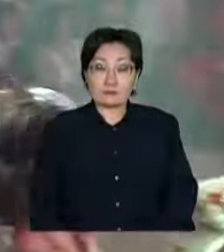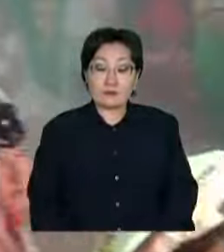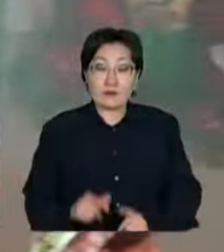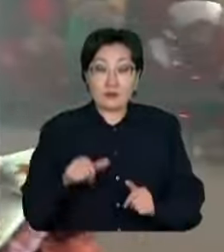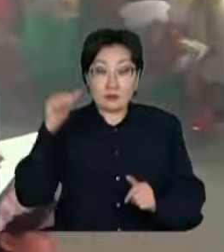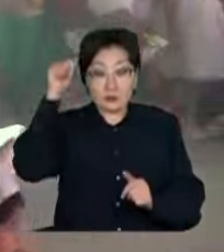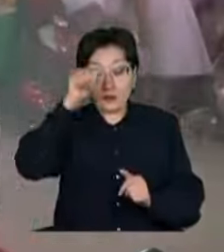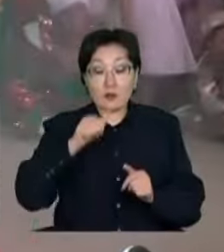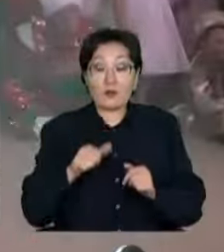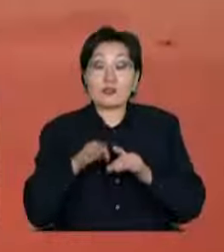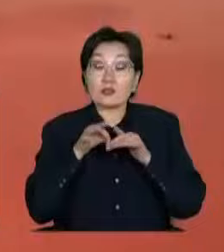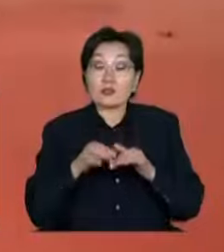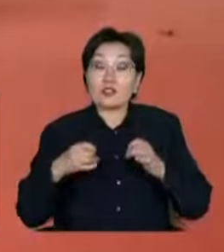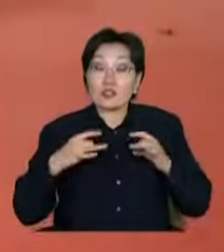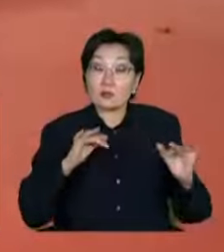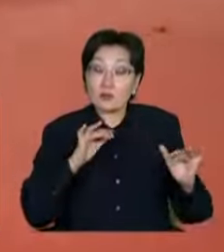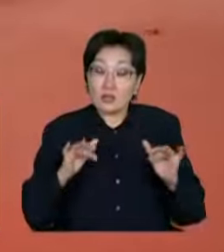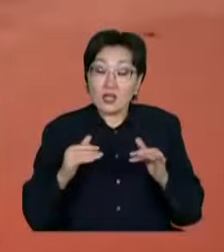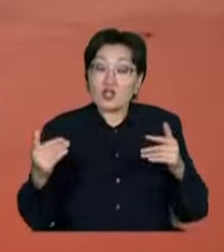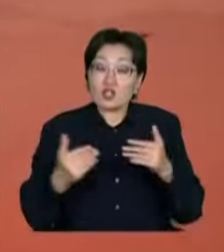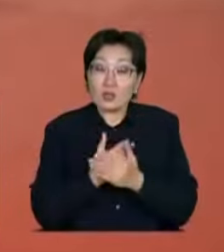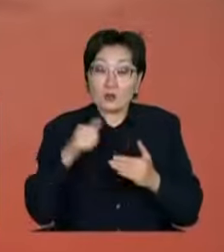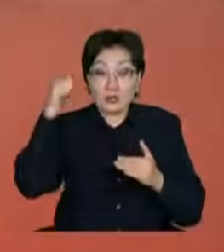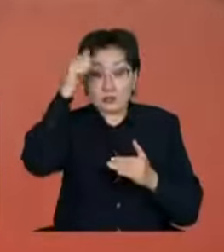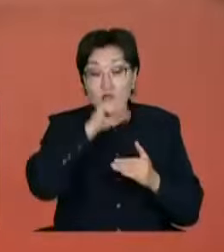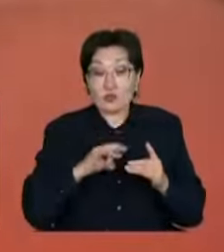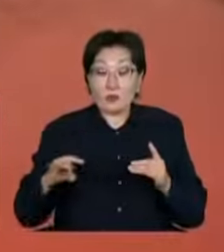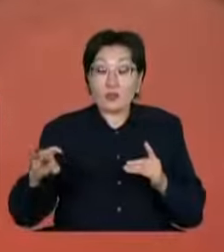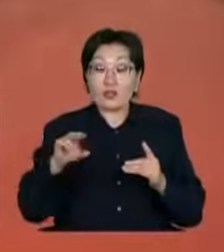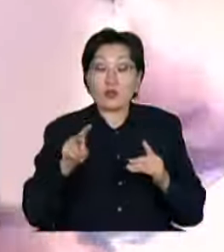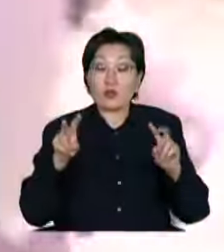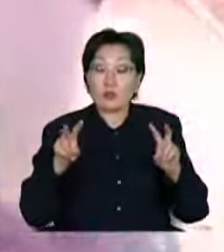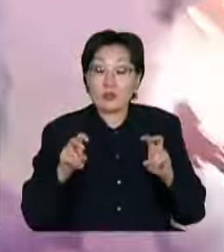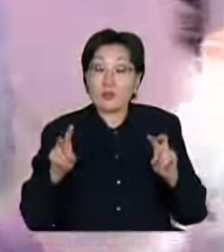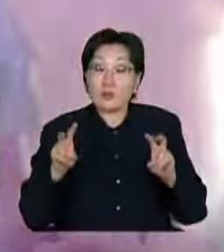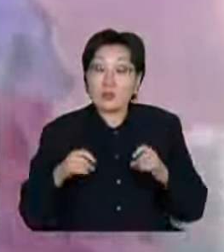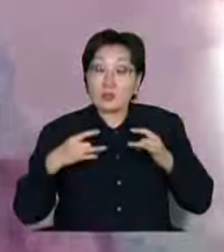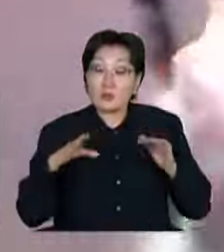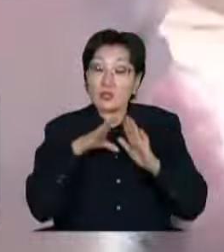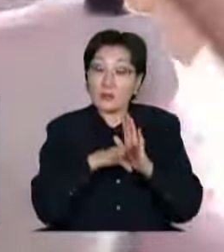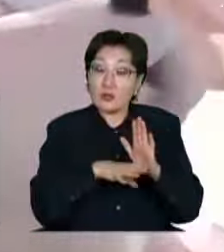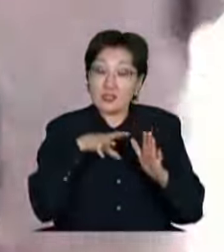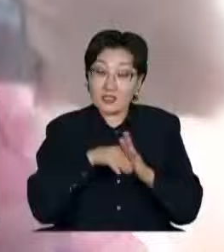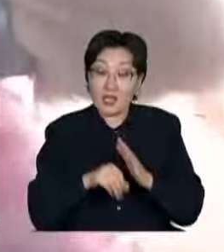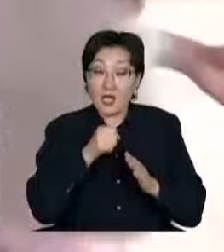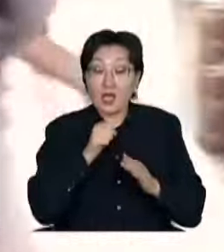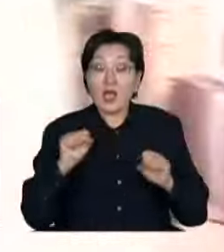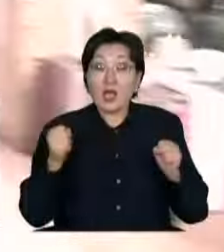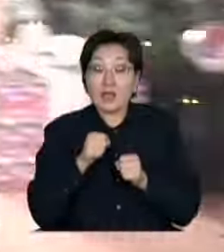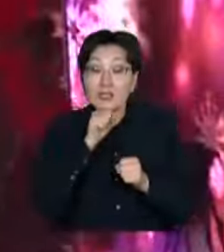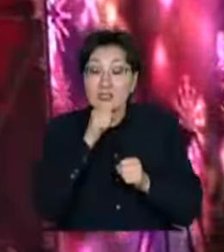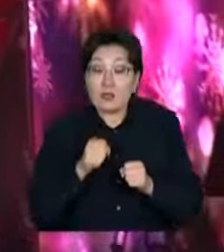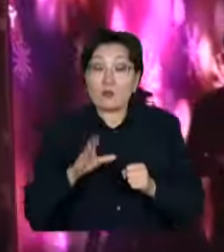Биыл ұйымдастырылған салтанатты шара жаңа жыл республика төрінде деп аталды. Мерекелік бағдарлама аясында Аяз ата,